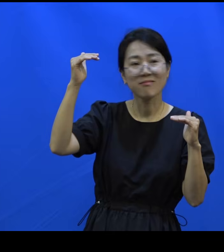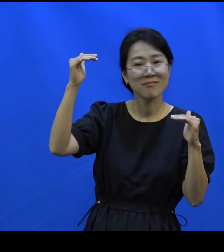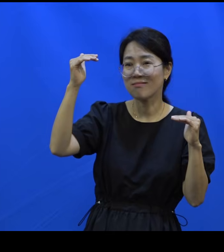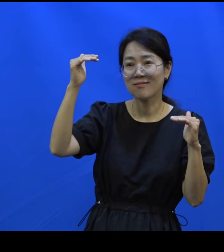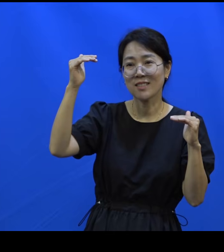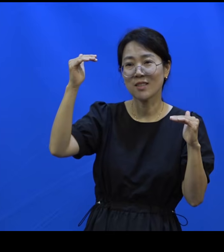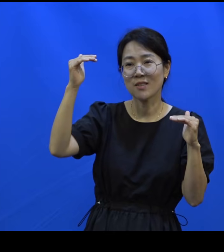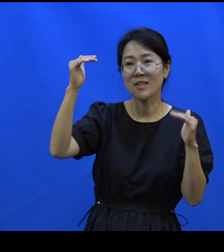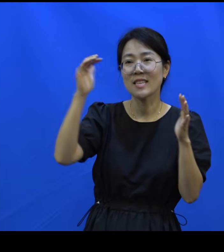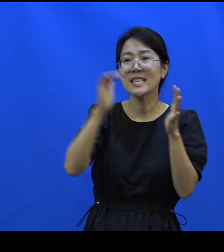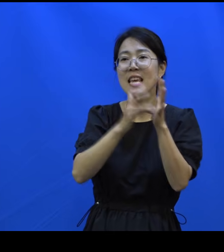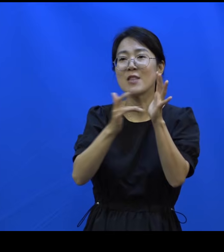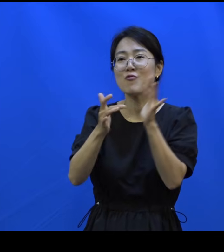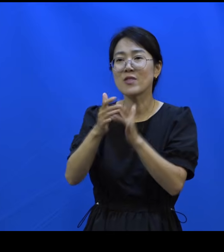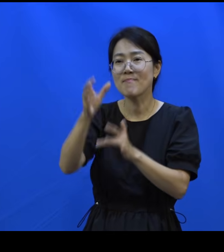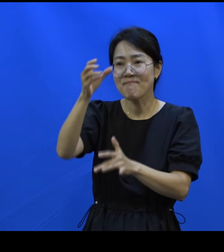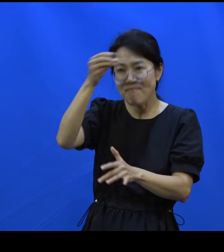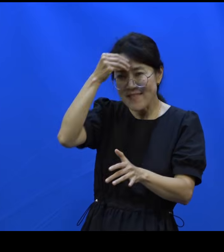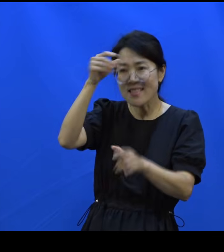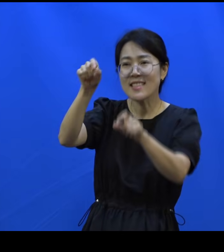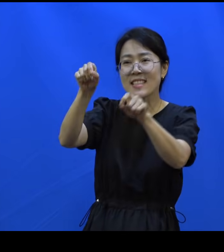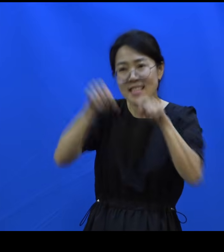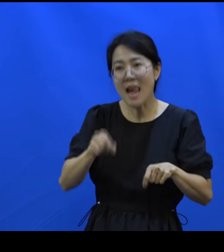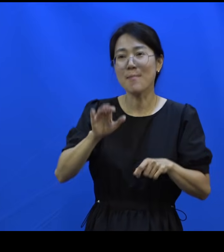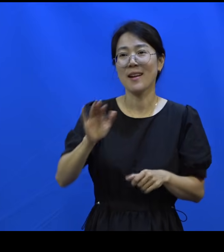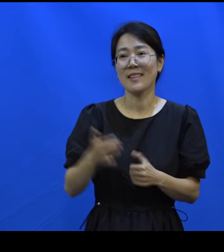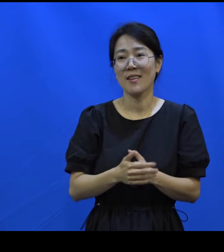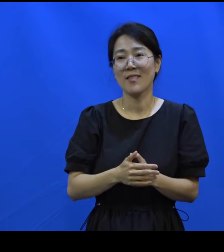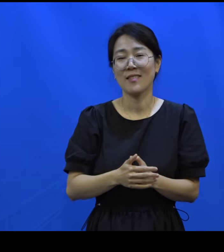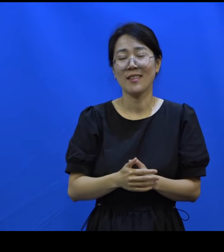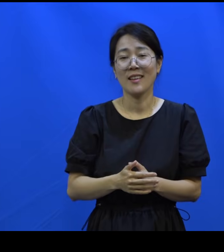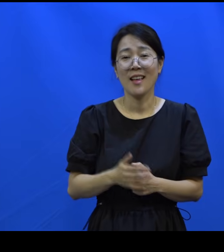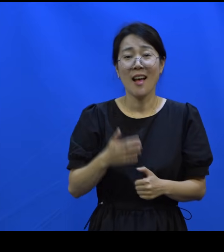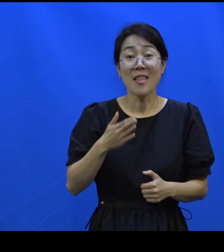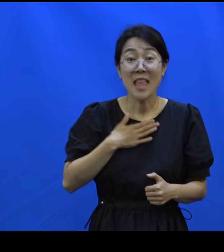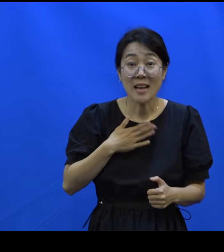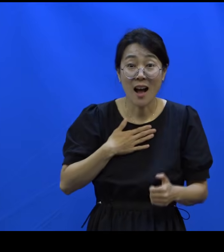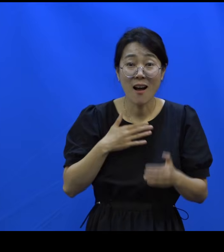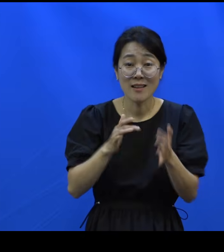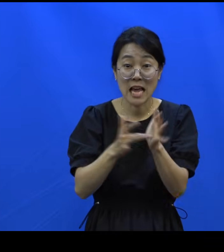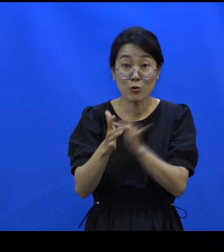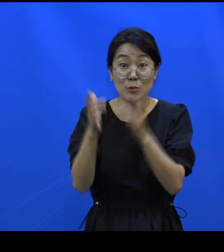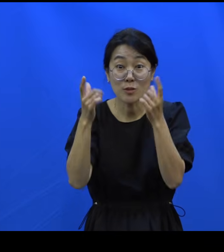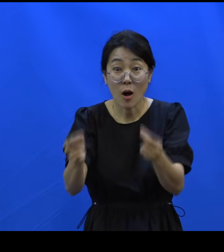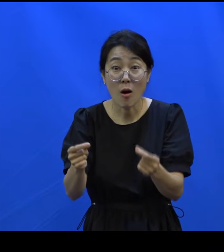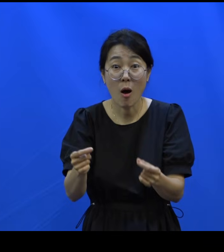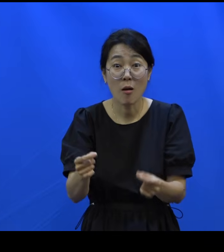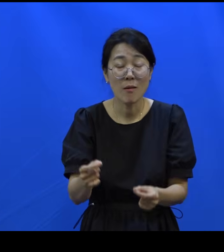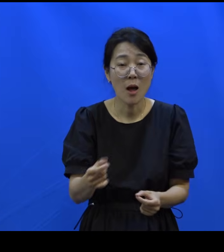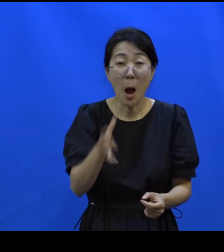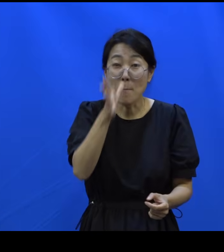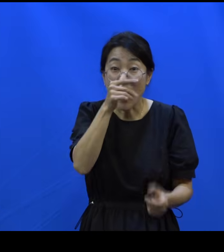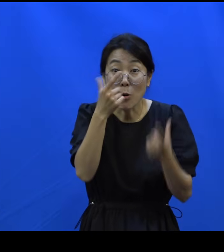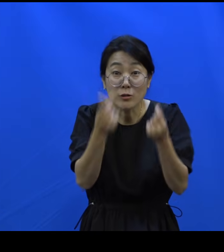어떤 일이 날까요? 여러분, 아마 처음에는 따돌림을 당하죠. 비정상적인 사람으로 무시를 당할 수가 있을 거예요.